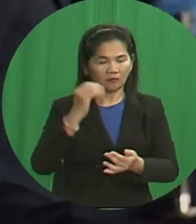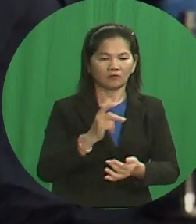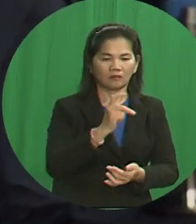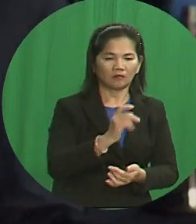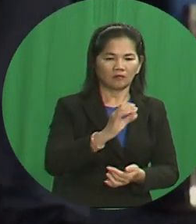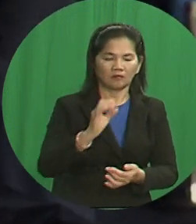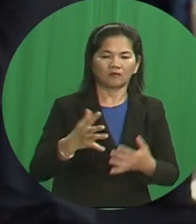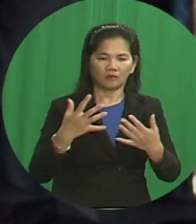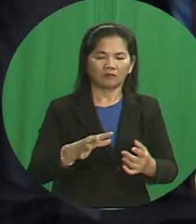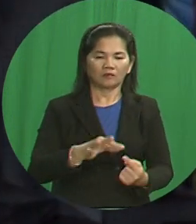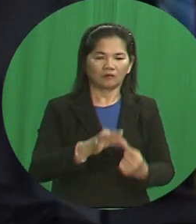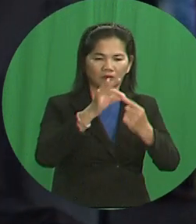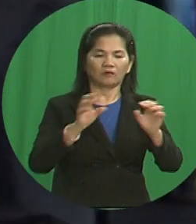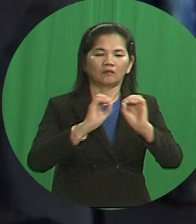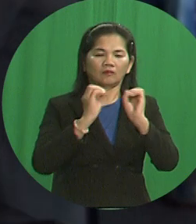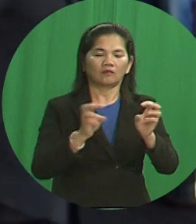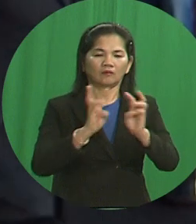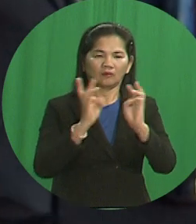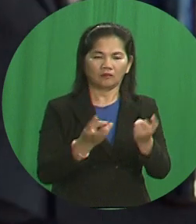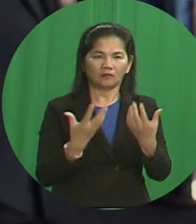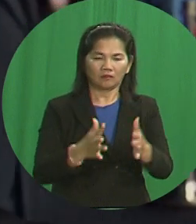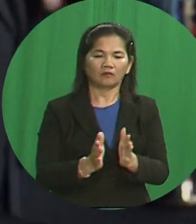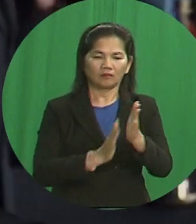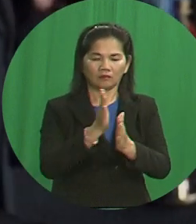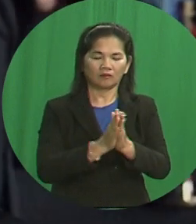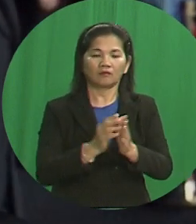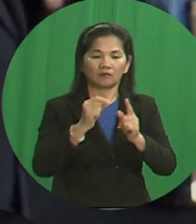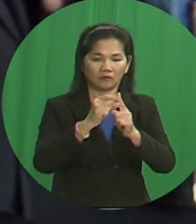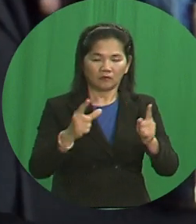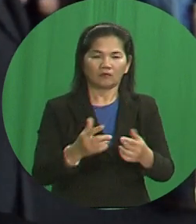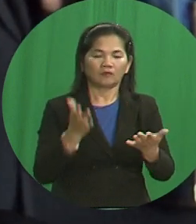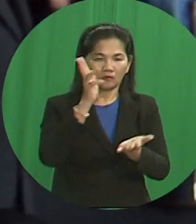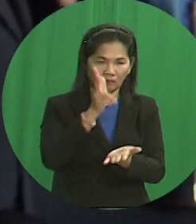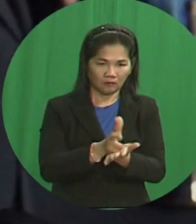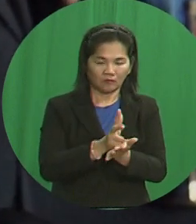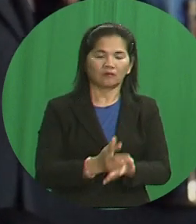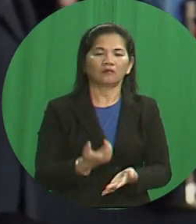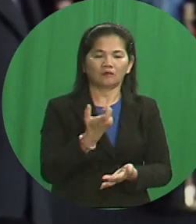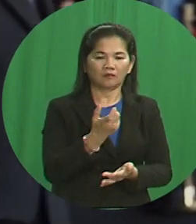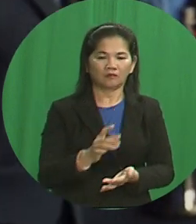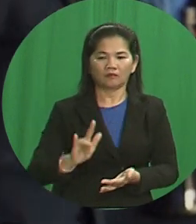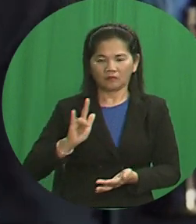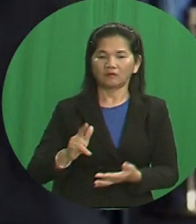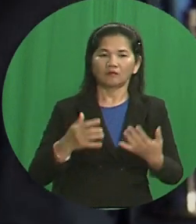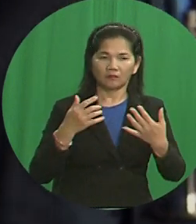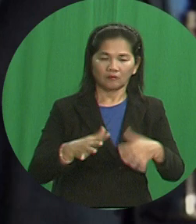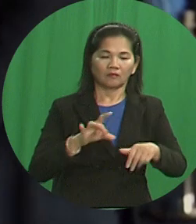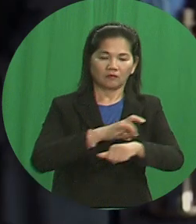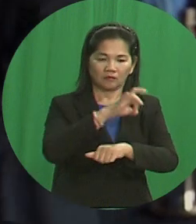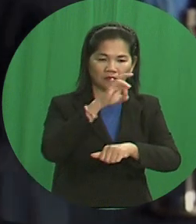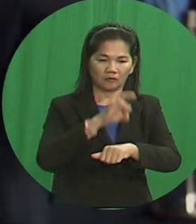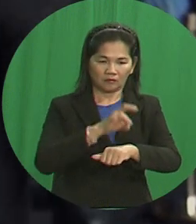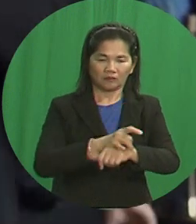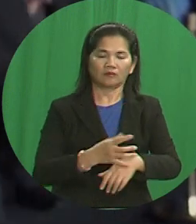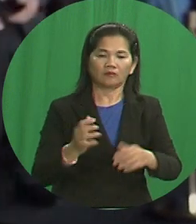នជាបេសកជនពិសេសរបស់អង្គការសហប្រជាជាតិសម្រាប់ប្រទេសស៊ីរីបានចុះចតនៅរដ្ឋធានីដាម៉ាស់ហើយបាននិយាយថាពេលនេះជាពេល